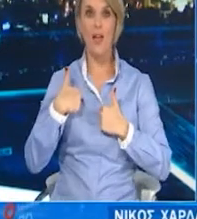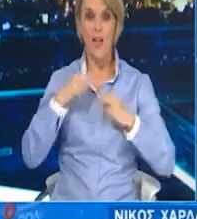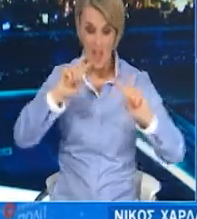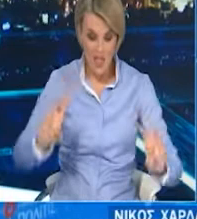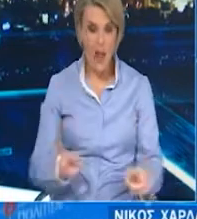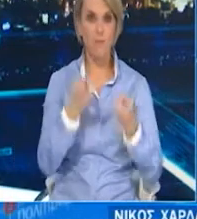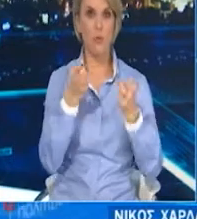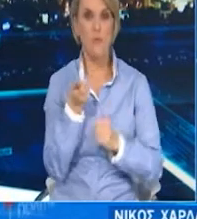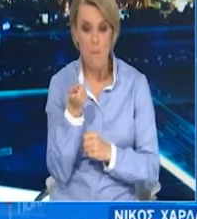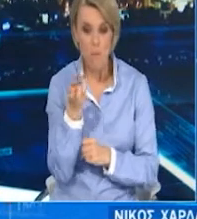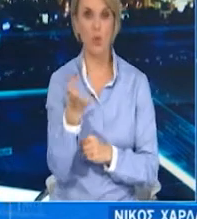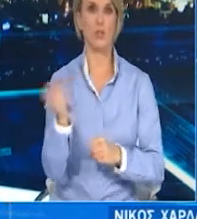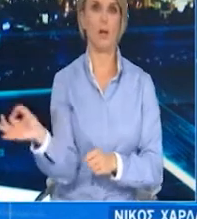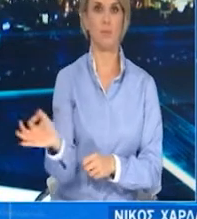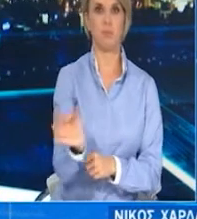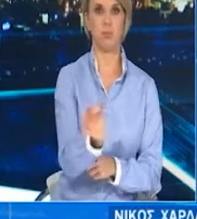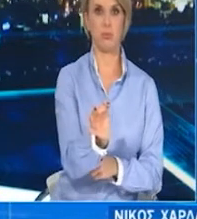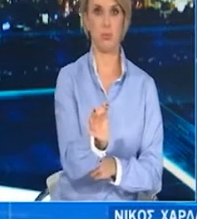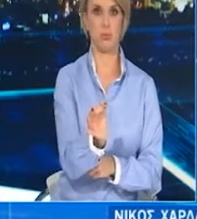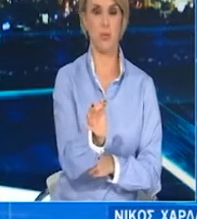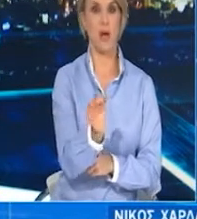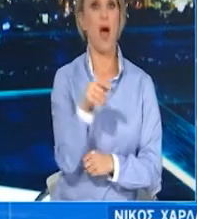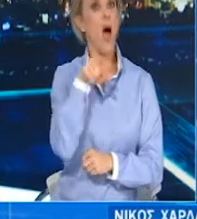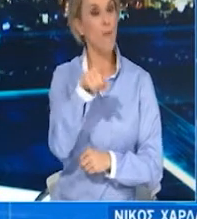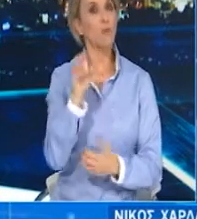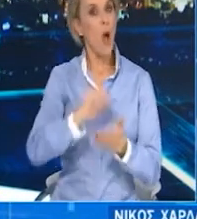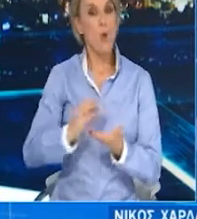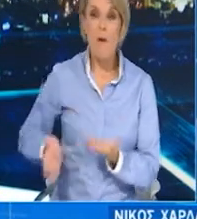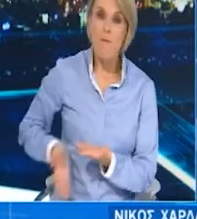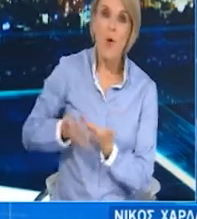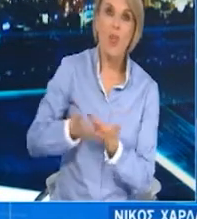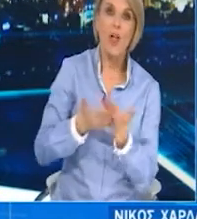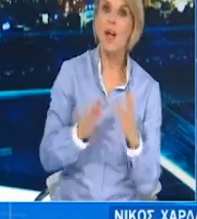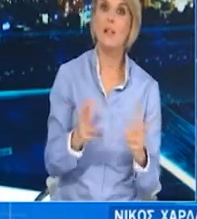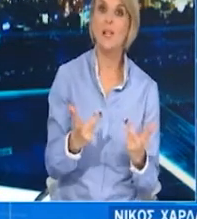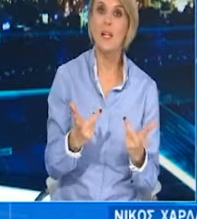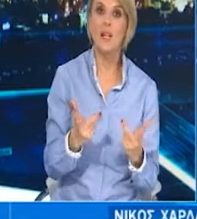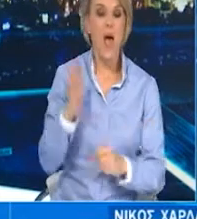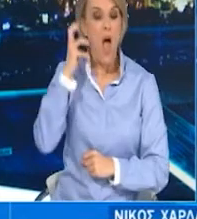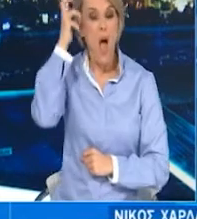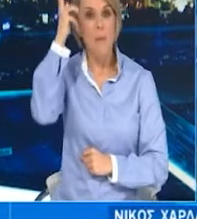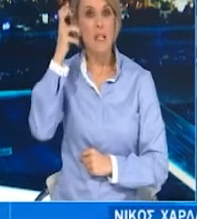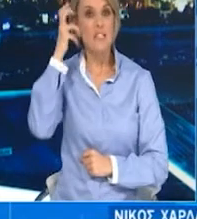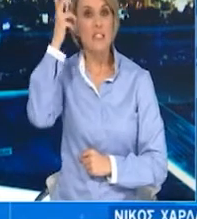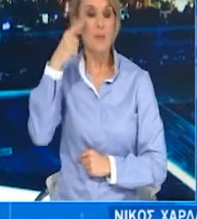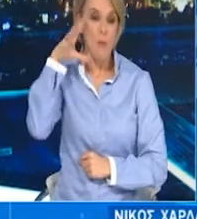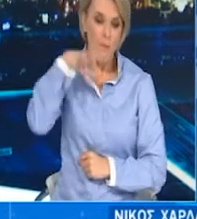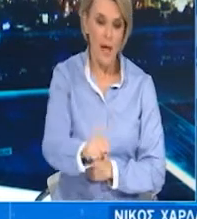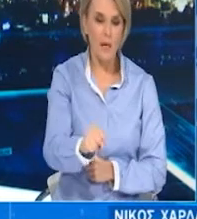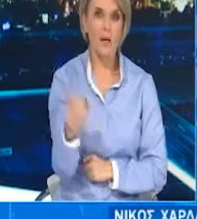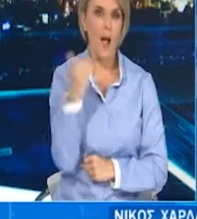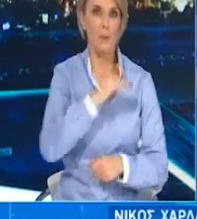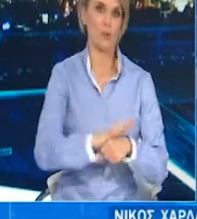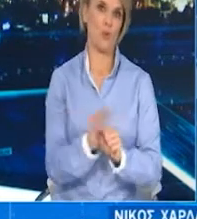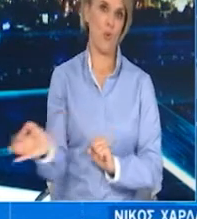συμβάλλουν στην επιστημονική κοινότητα να έχει επιπλέον δεδομένα σχετικά με τη μετάδοση του ιού με στόχο τον έγκυρο εντοπισμό της όποιας